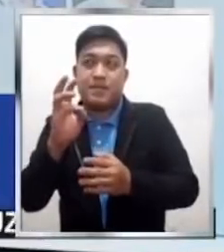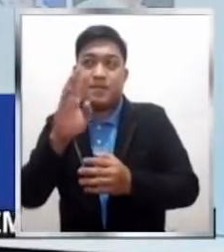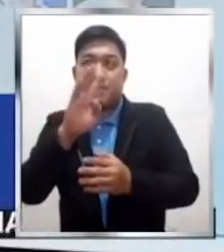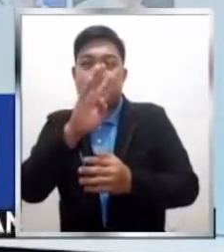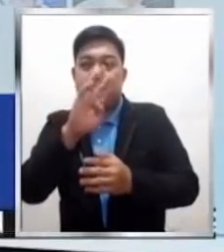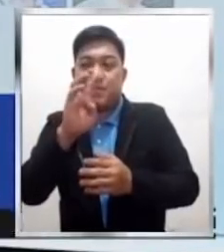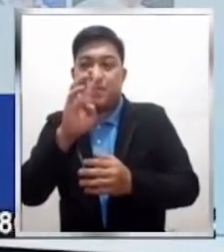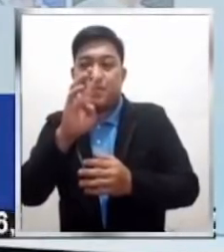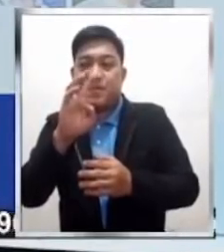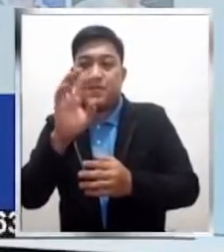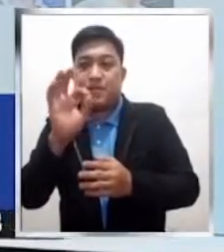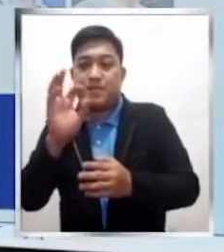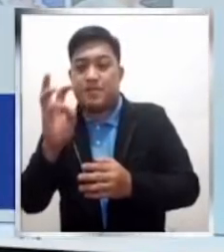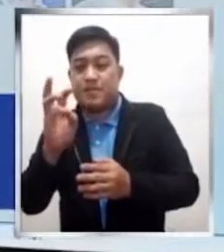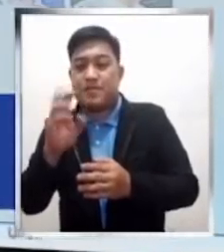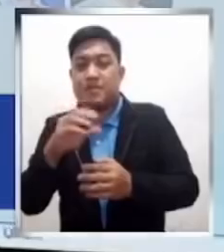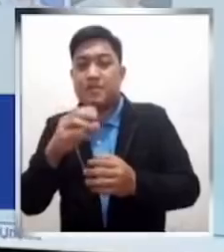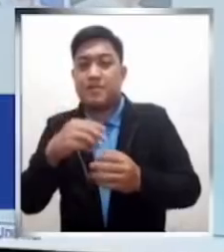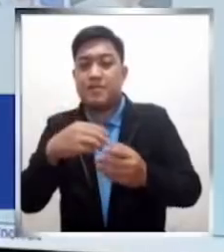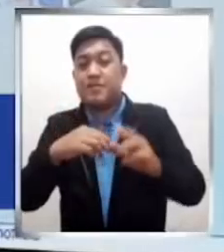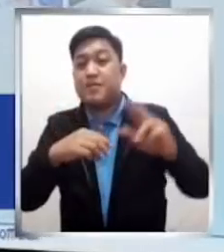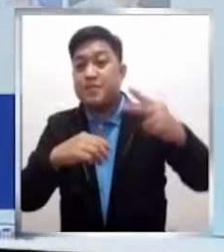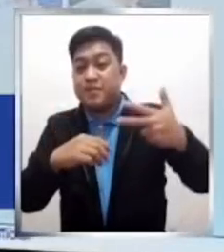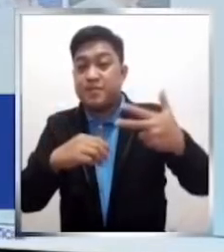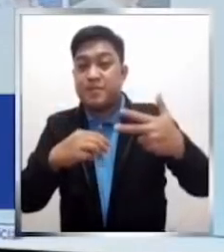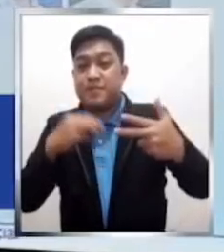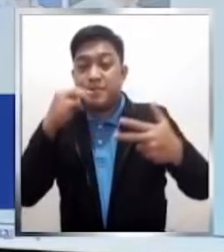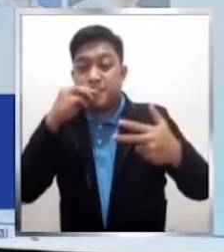13,986,496. Sinundan ito ni Manny Pacquiao na may